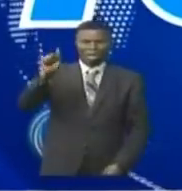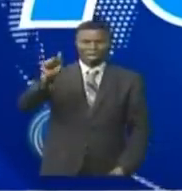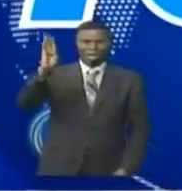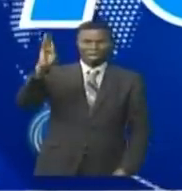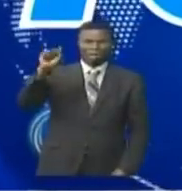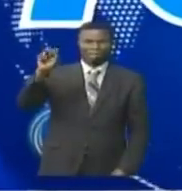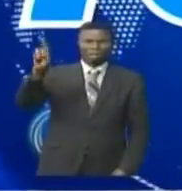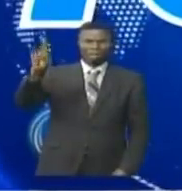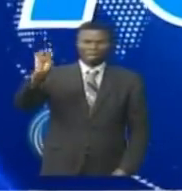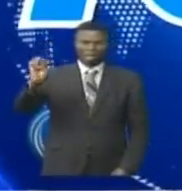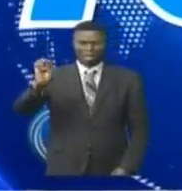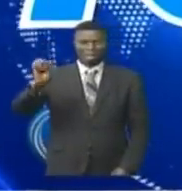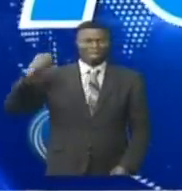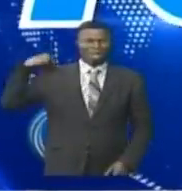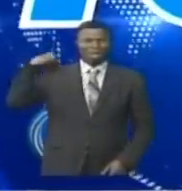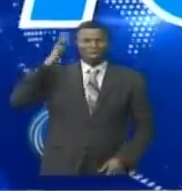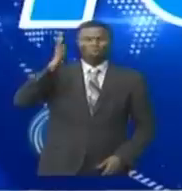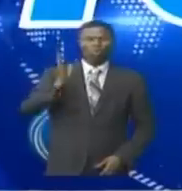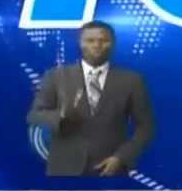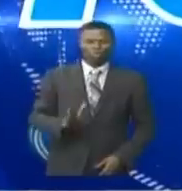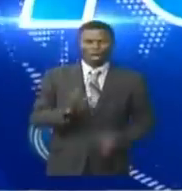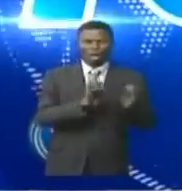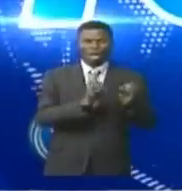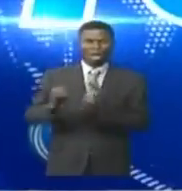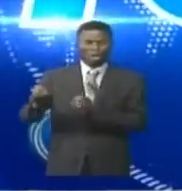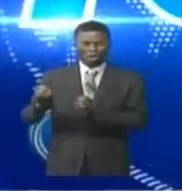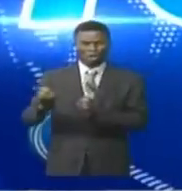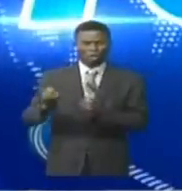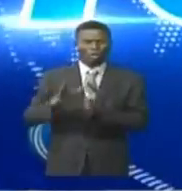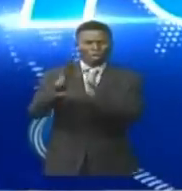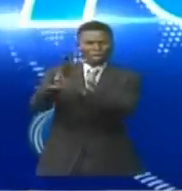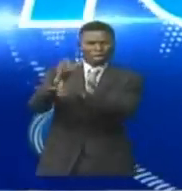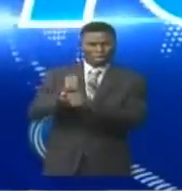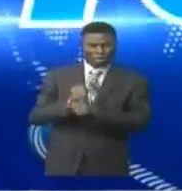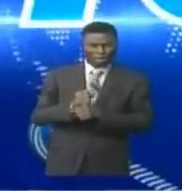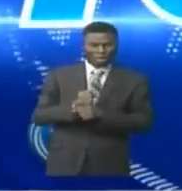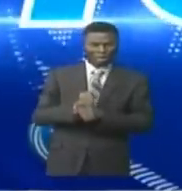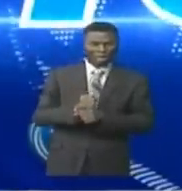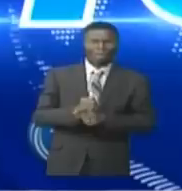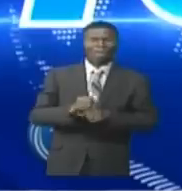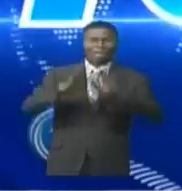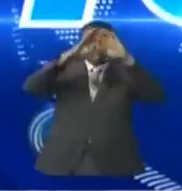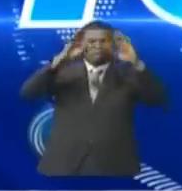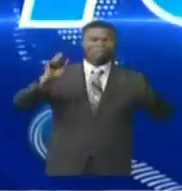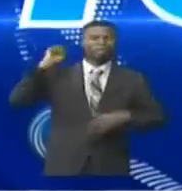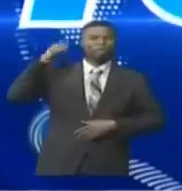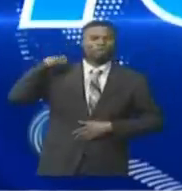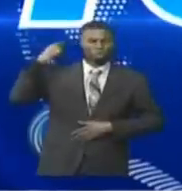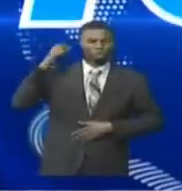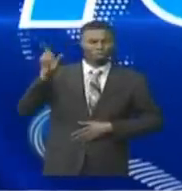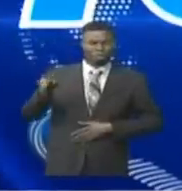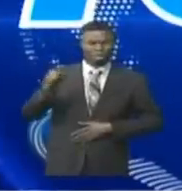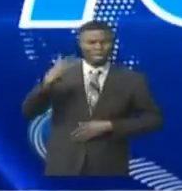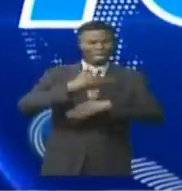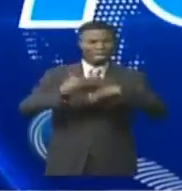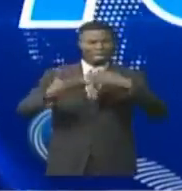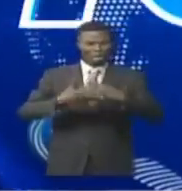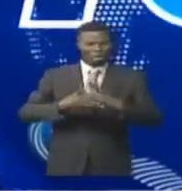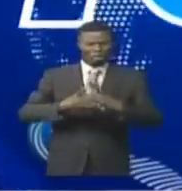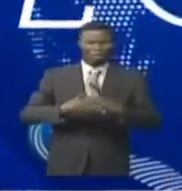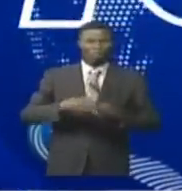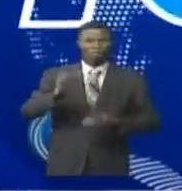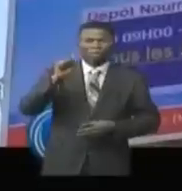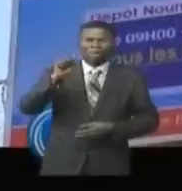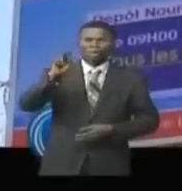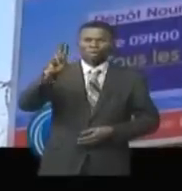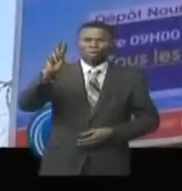Théo Ngwabidje a présidé la cérémonie de réception officielle de la prison centrale après sa réhabilitation par la MONUSCO. Images et